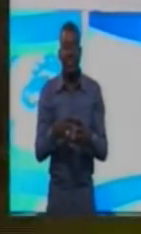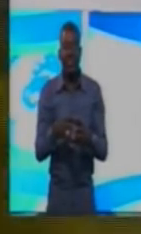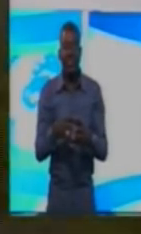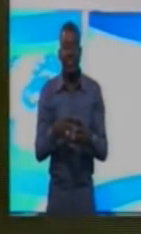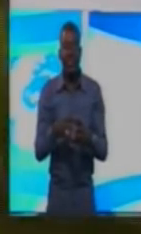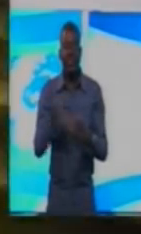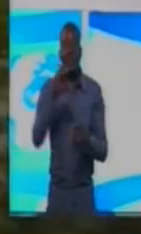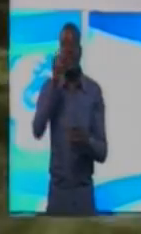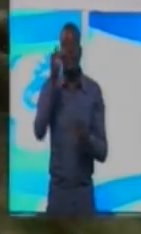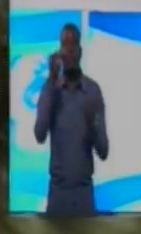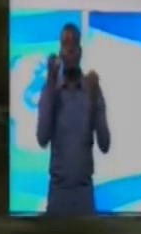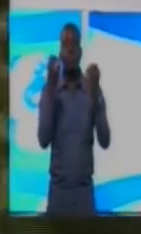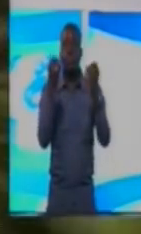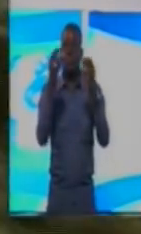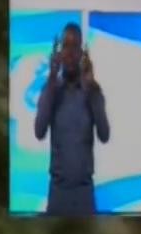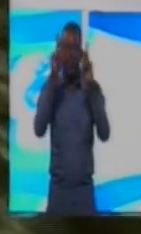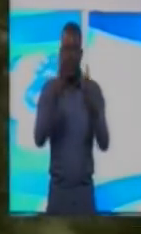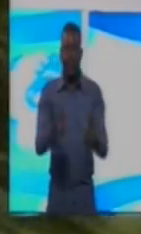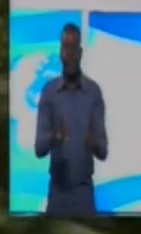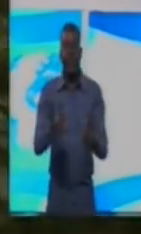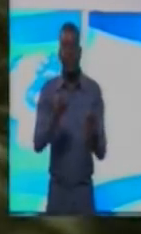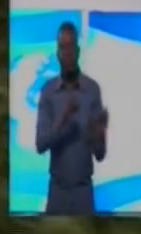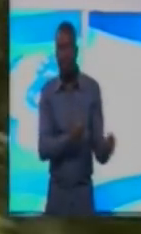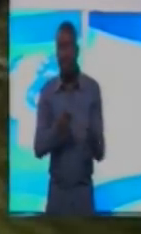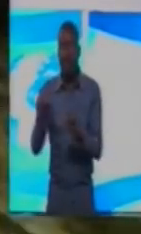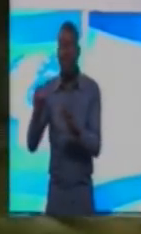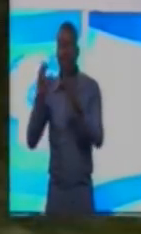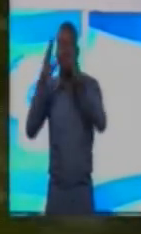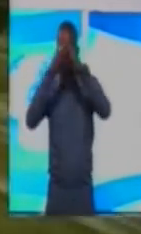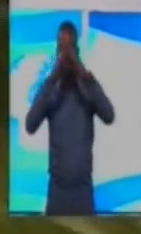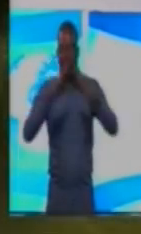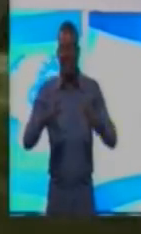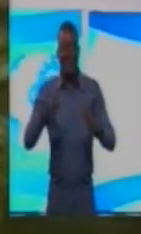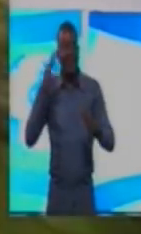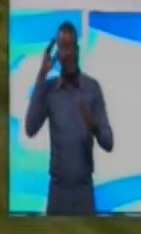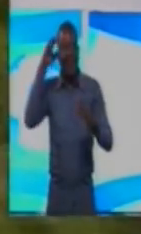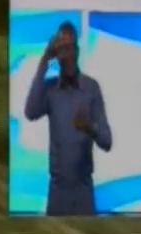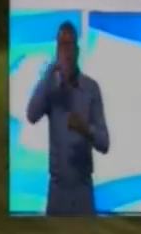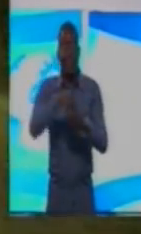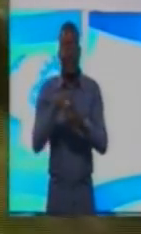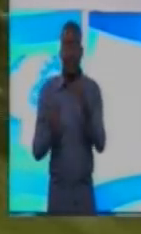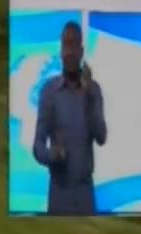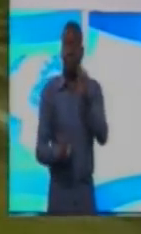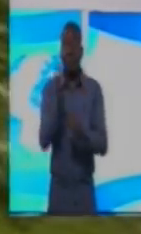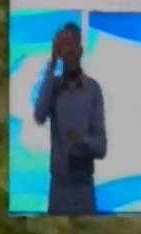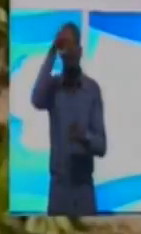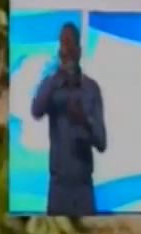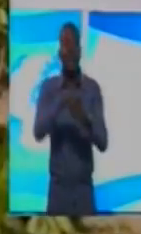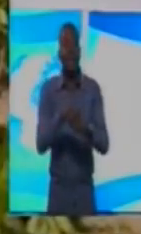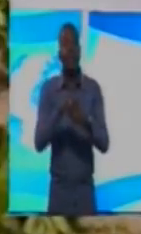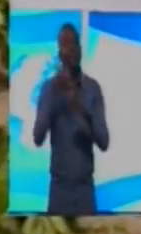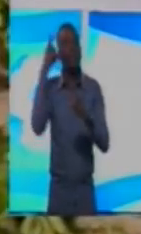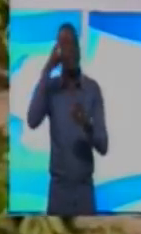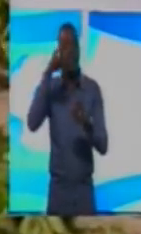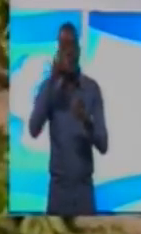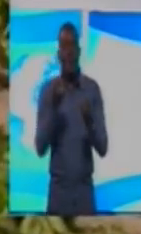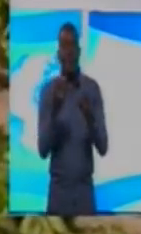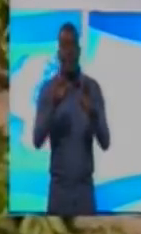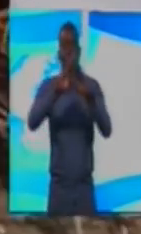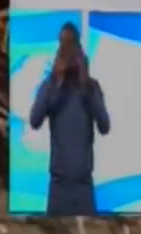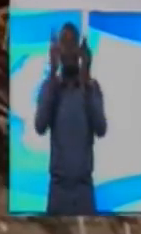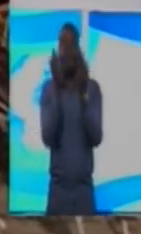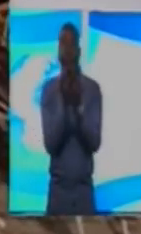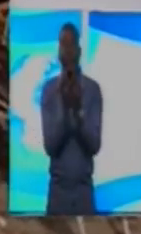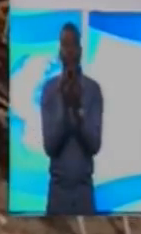Des dizaines de milliers de personnes ont été contraintes de quitter leur maison et de passer le réveillon et le jour de Noël dans des abris. Et de nombreuses familles ont